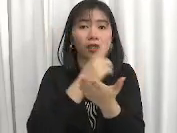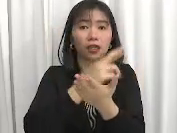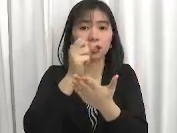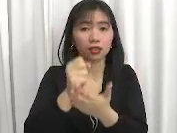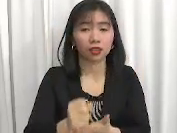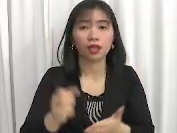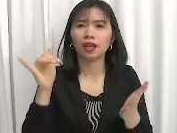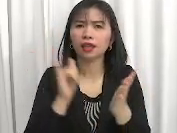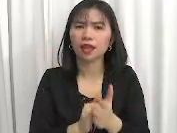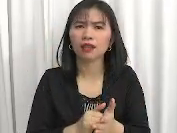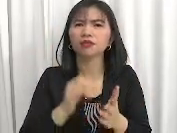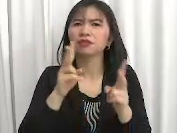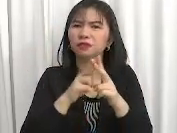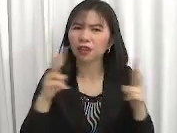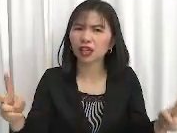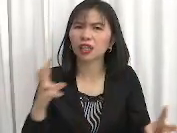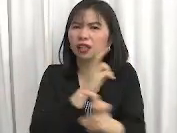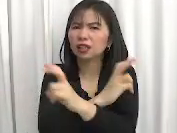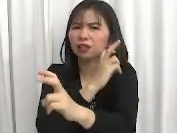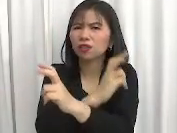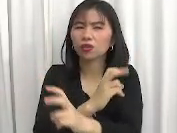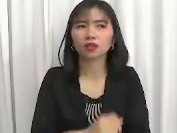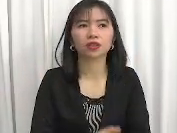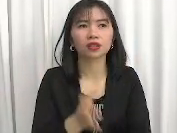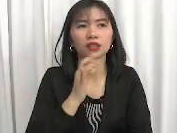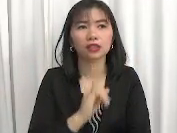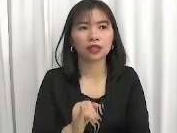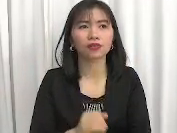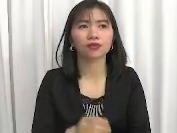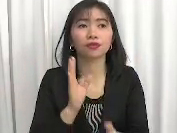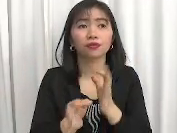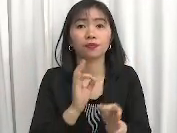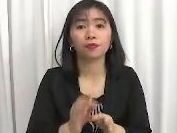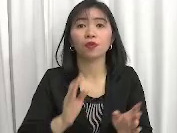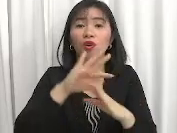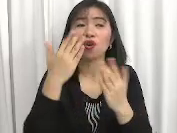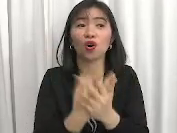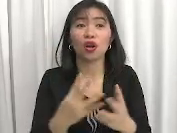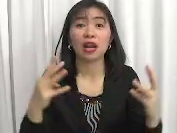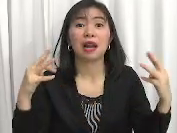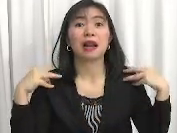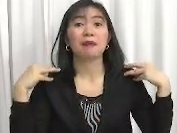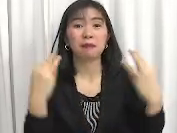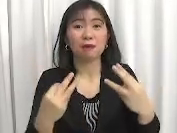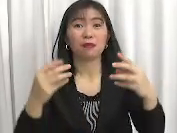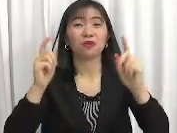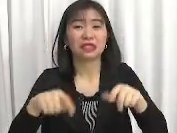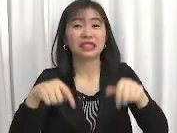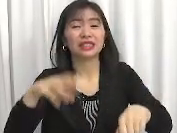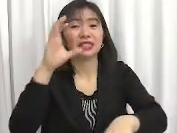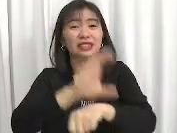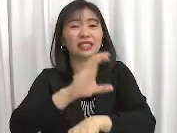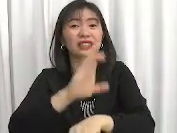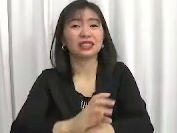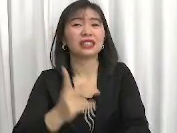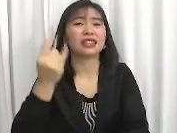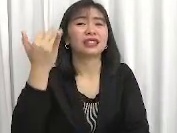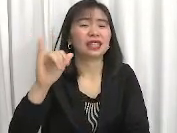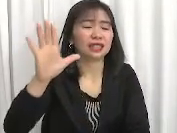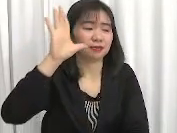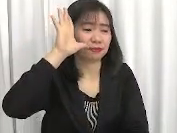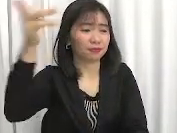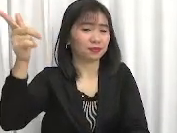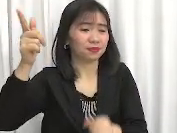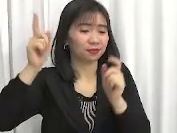pinakamahirap sa lahat, Brother Rudy, kung ang mga miyembro ay hindi nila